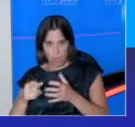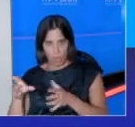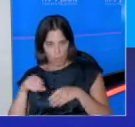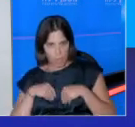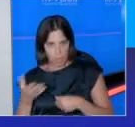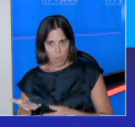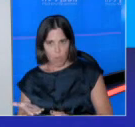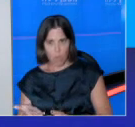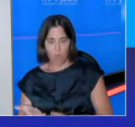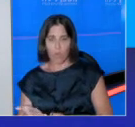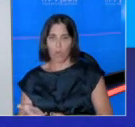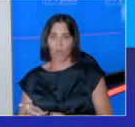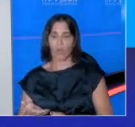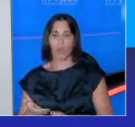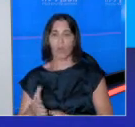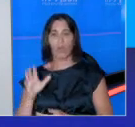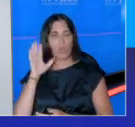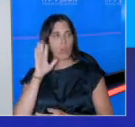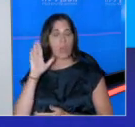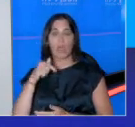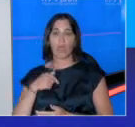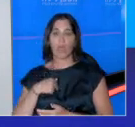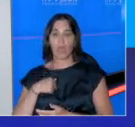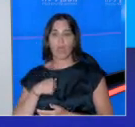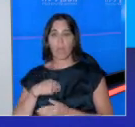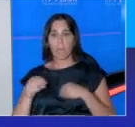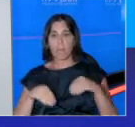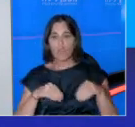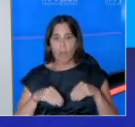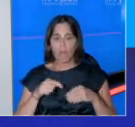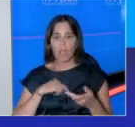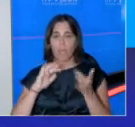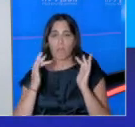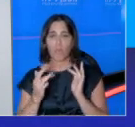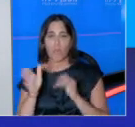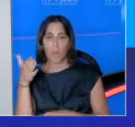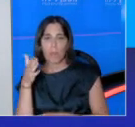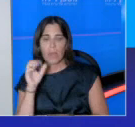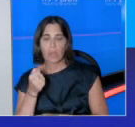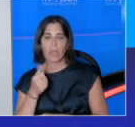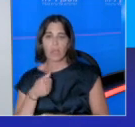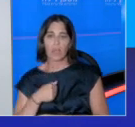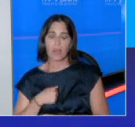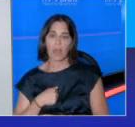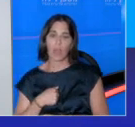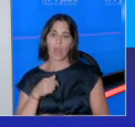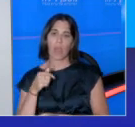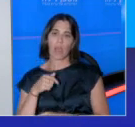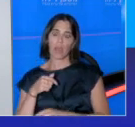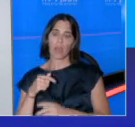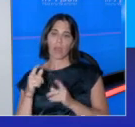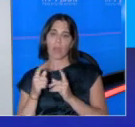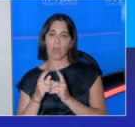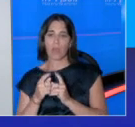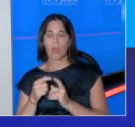פשרה? תפקידנו, קודם כל, גם בנושא הזה של פשרה, וגם אל מול המדינה, אם נשתמש במונח מושל ממדינת הים,